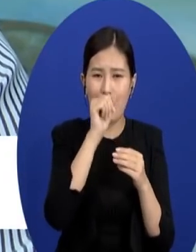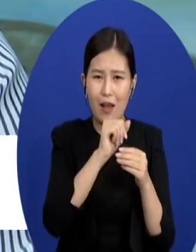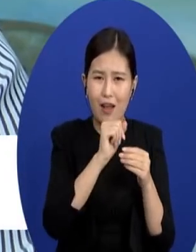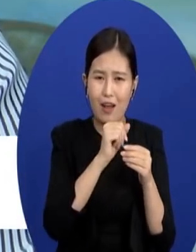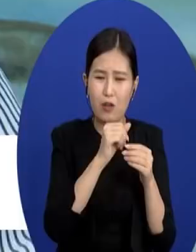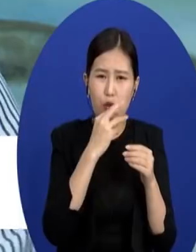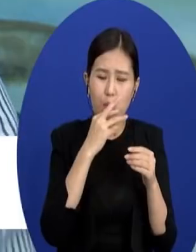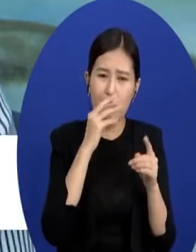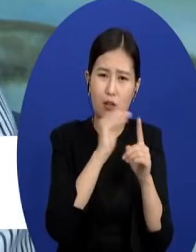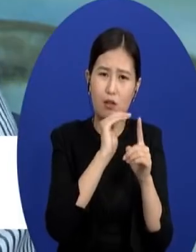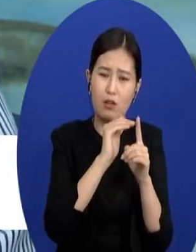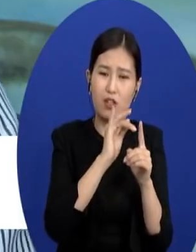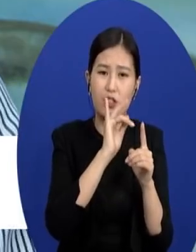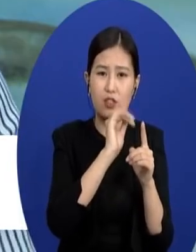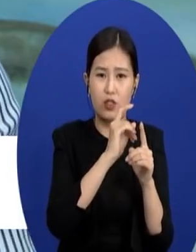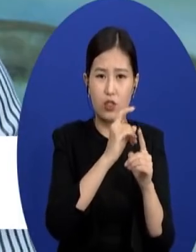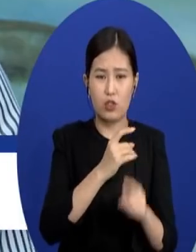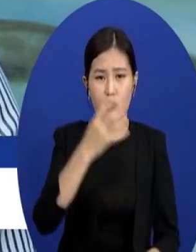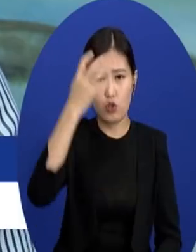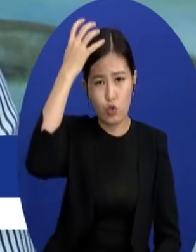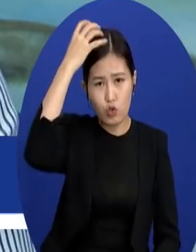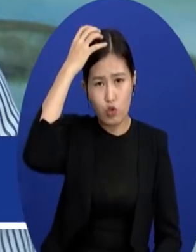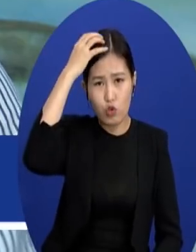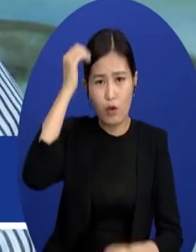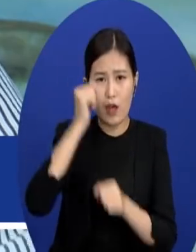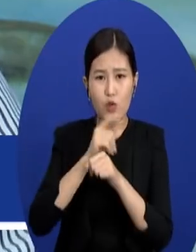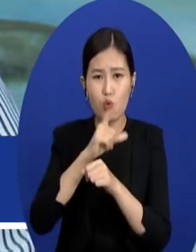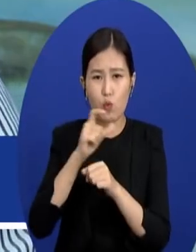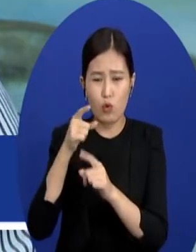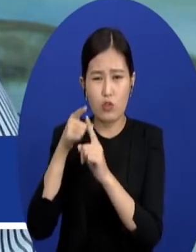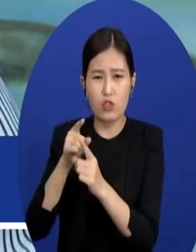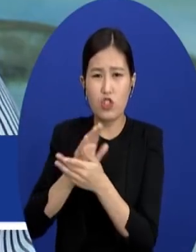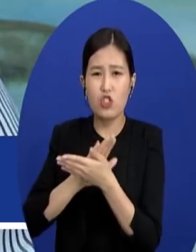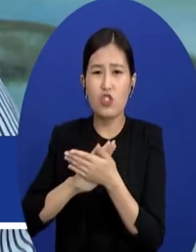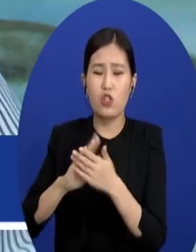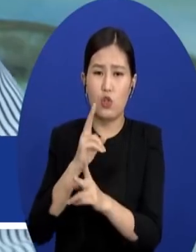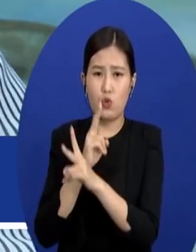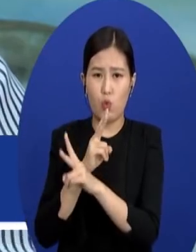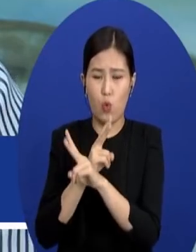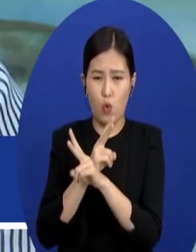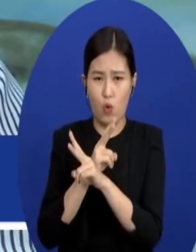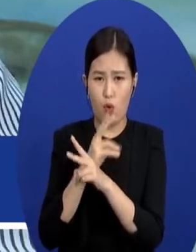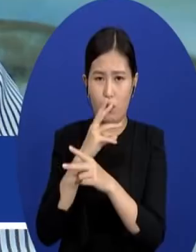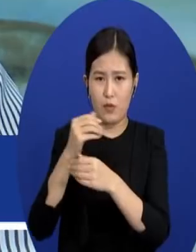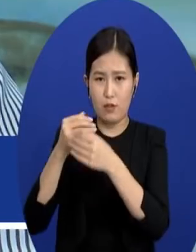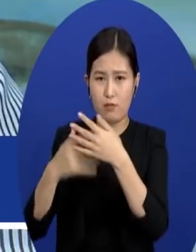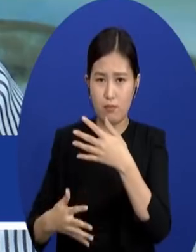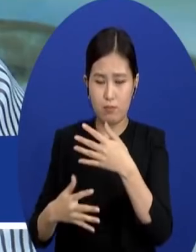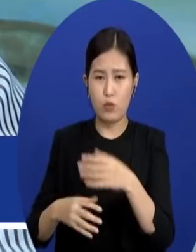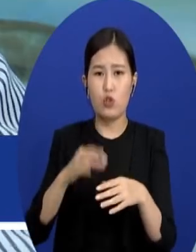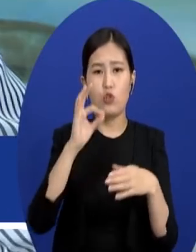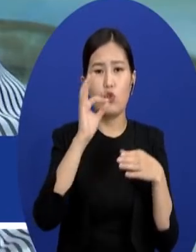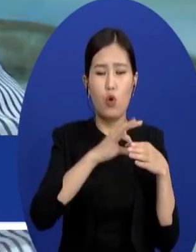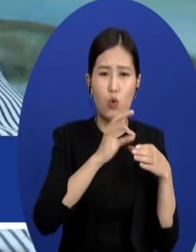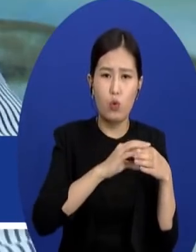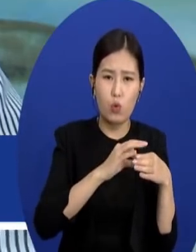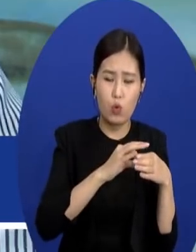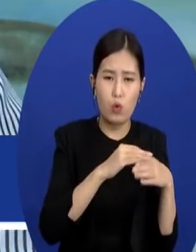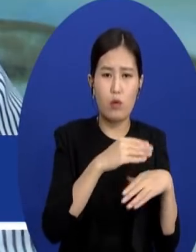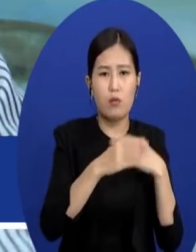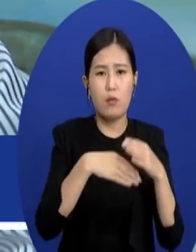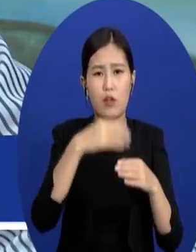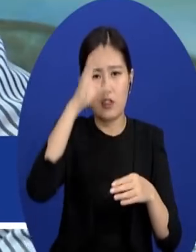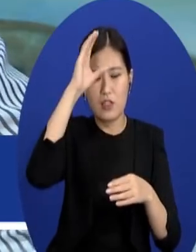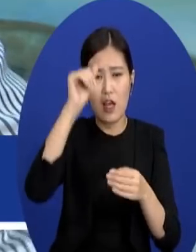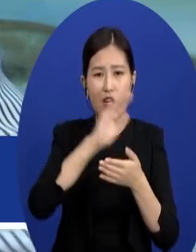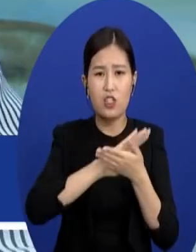асуудал явж байгаа. Төрийн албаны шинэ хуулийн сүүлд одоо хэрэгжсэн шинэ хуулийн зохицуулалтаар альваа сонгууль явах, альваа тэр сайд